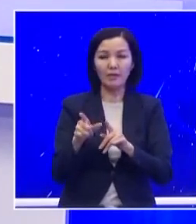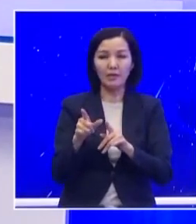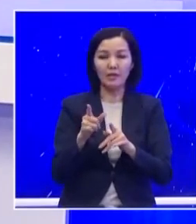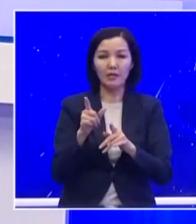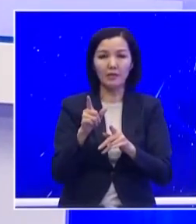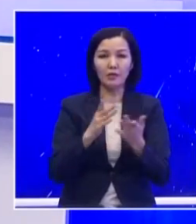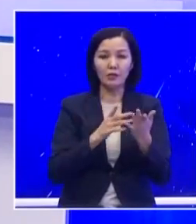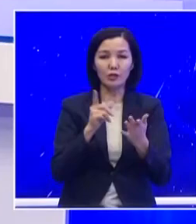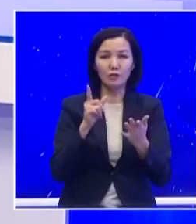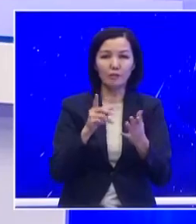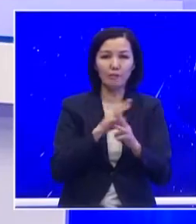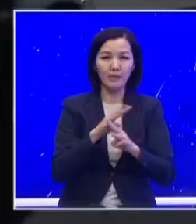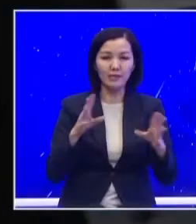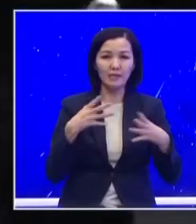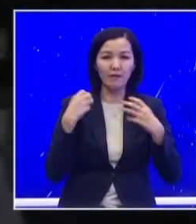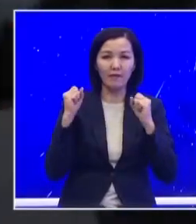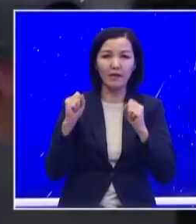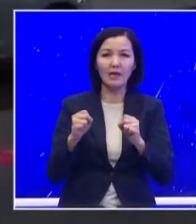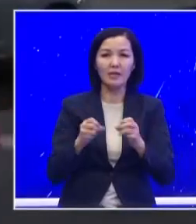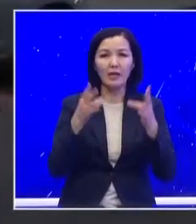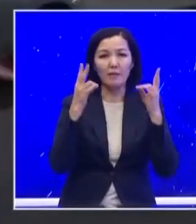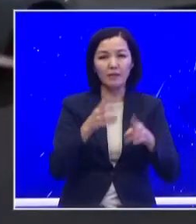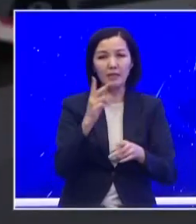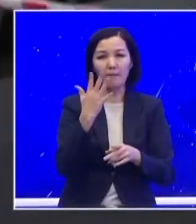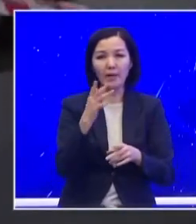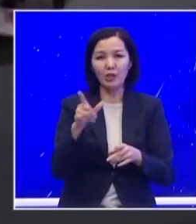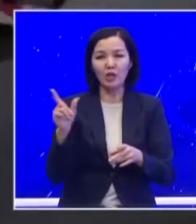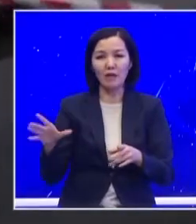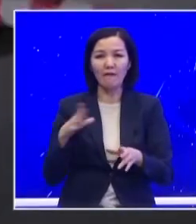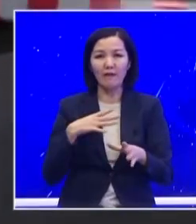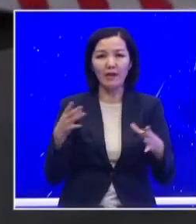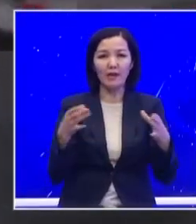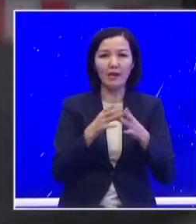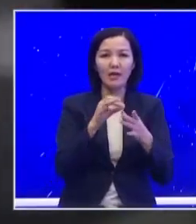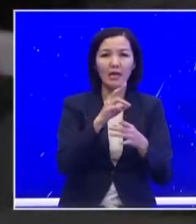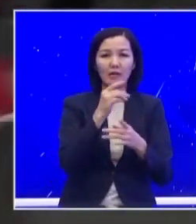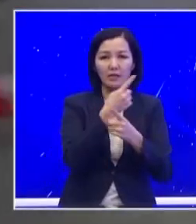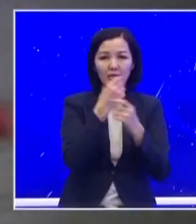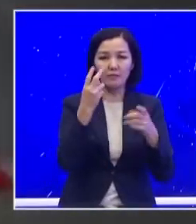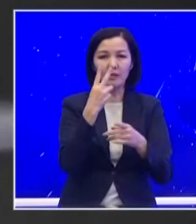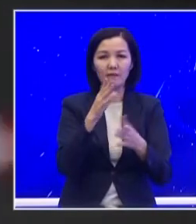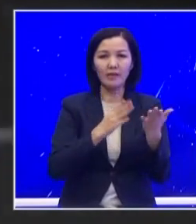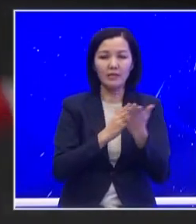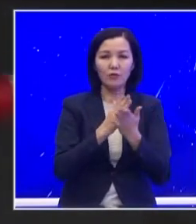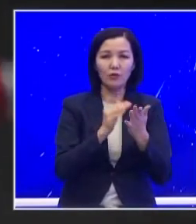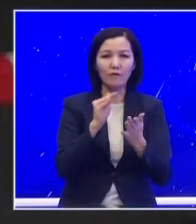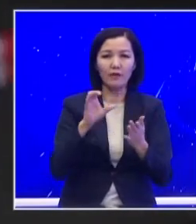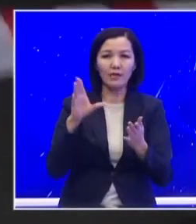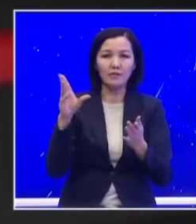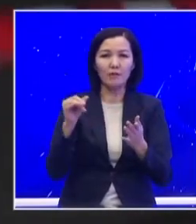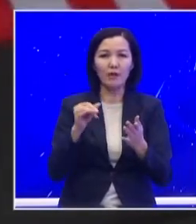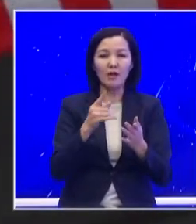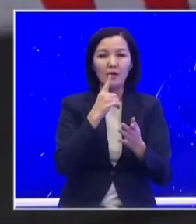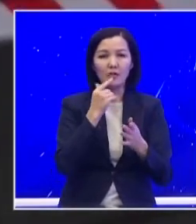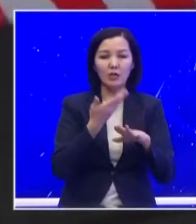В Министерстве здравоохранения уточнили, что пострадали 5 человек. Ранее агентство «Интерфакс» сообщало, что 2 сотрудника ФСБ получили